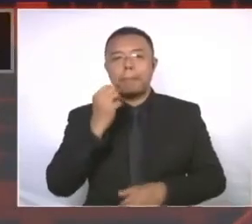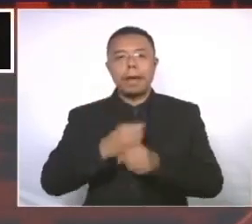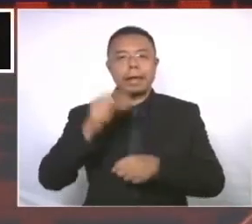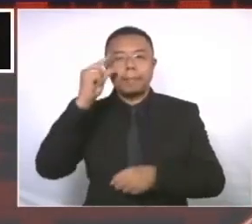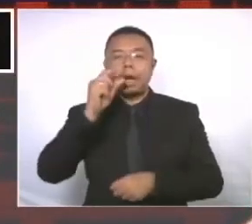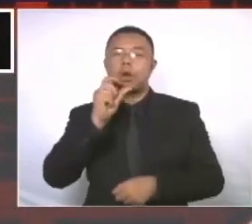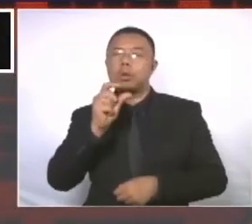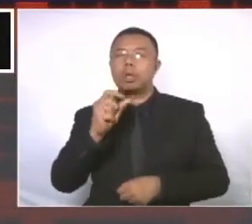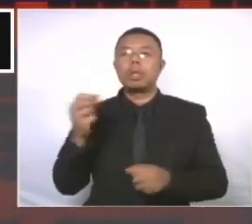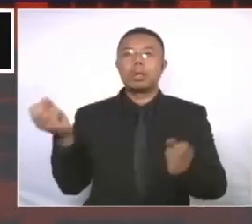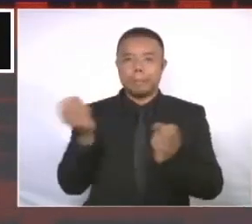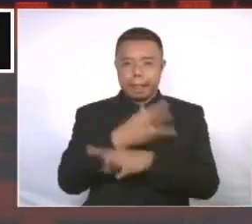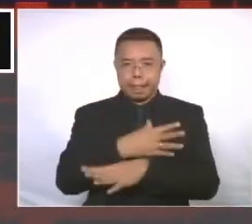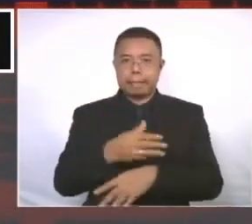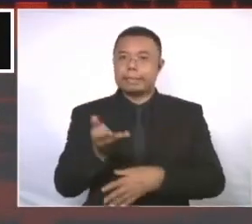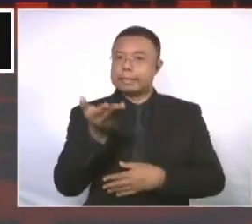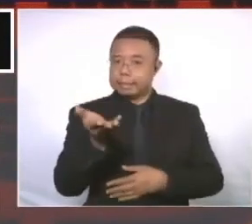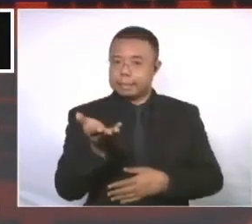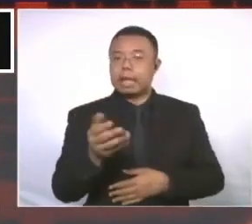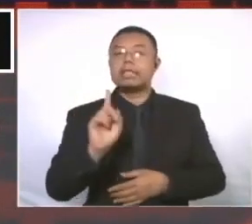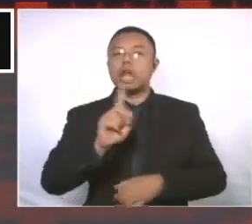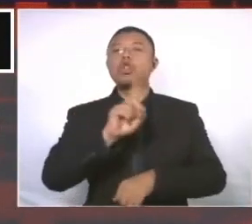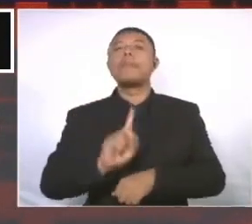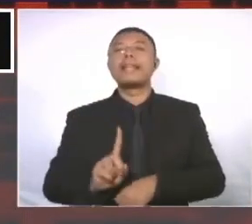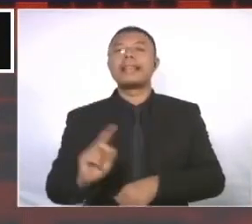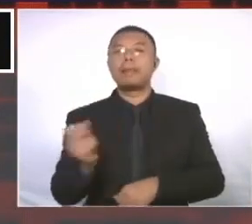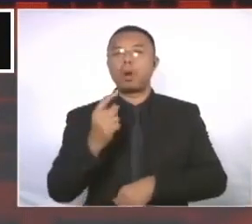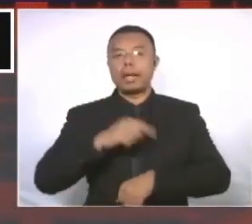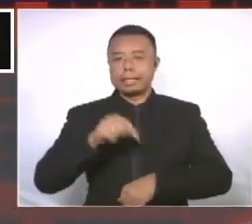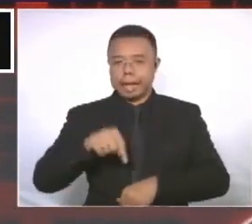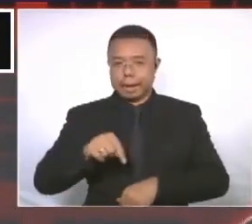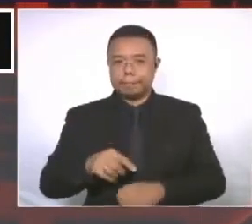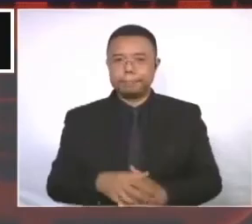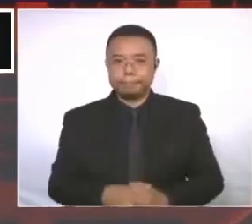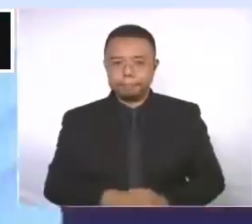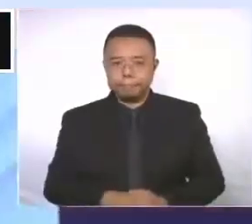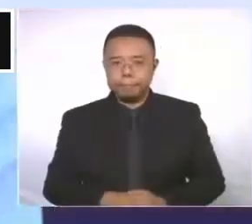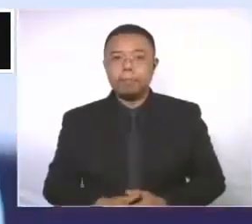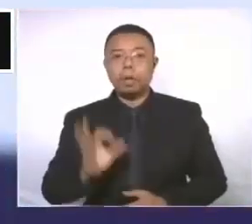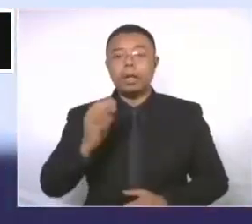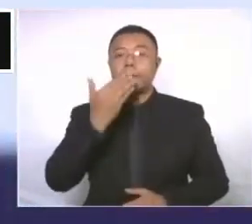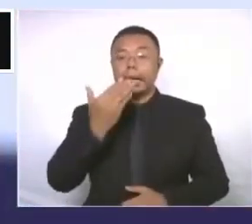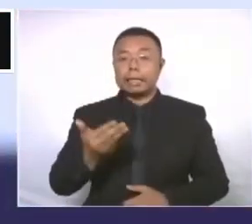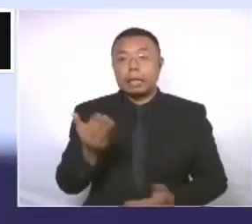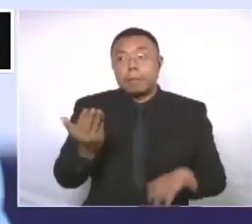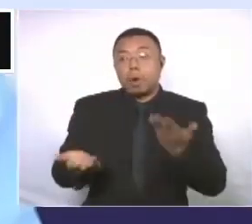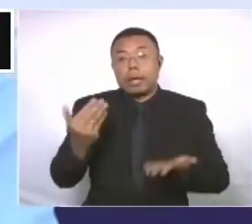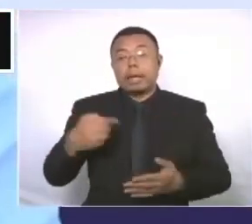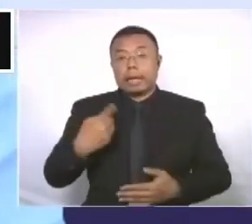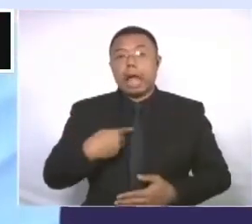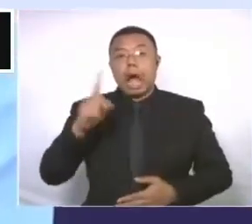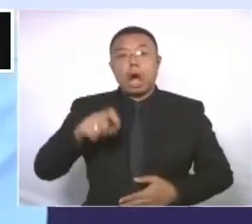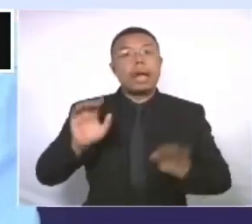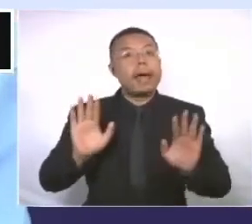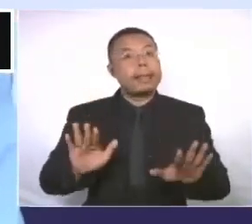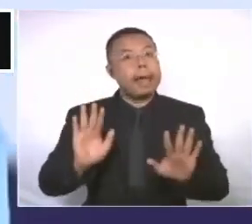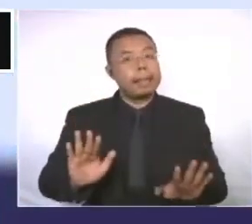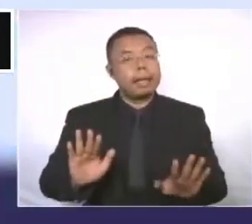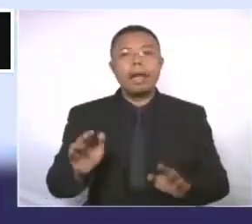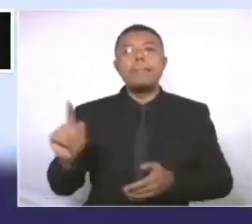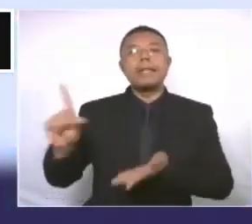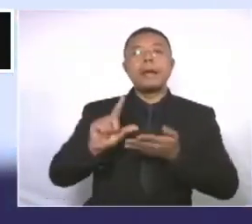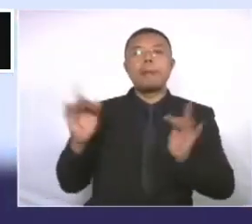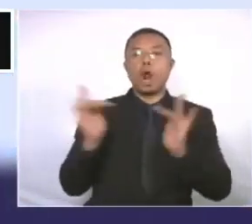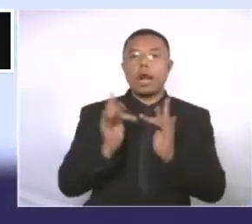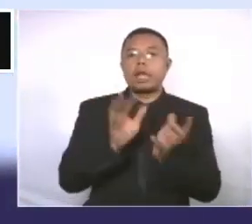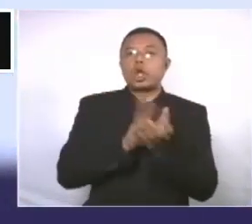menanggapi waktu Bapak untuk menanggapi 1 menit kita mulai sejak Bapak mulai berbicara Baik terima kasih mungkin kita juga harus hati-hati selain pinjol